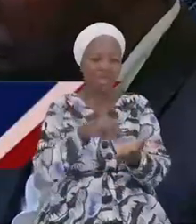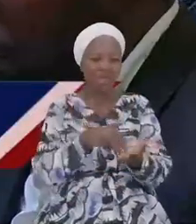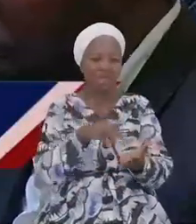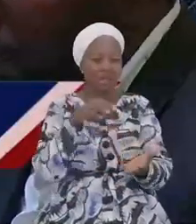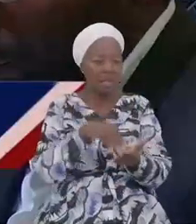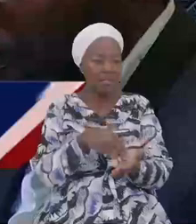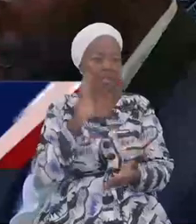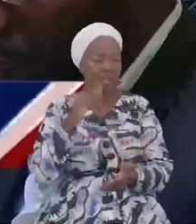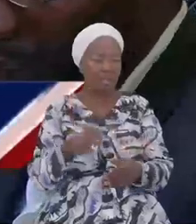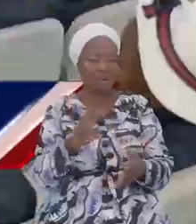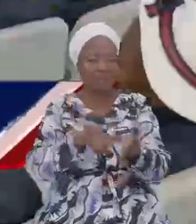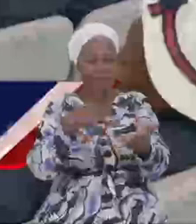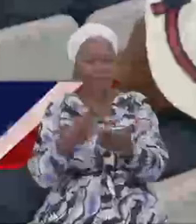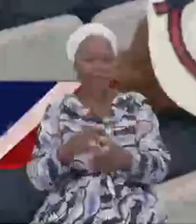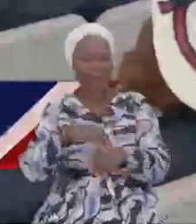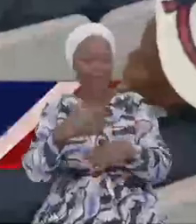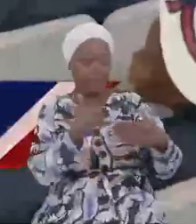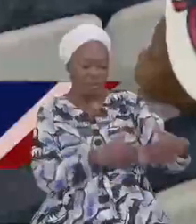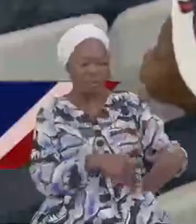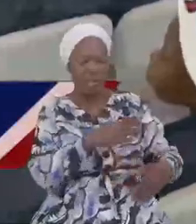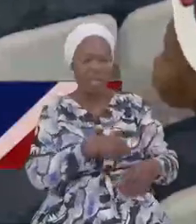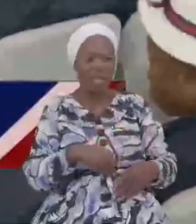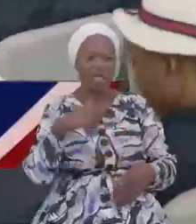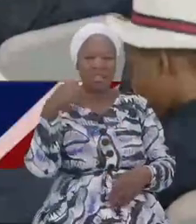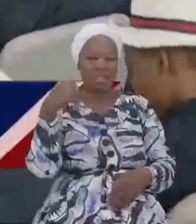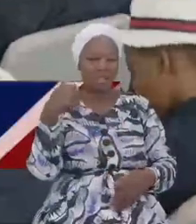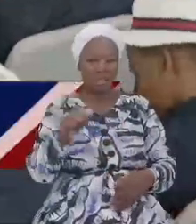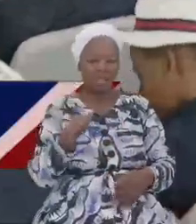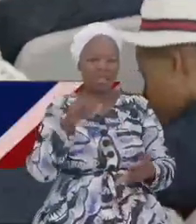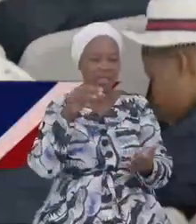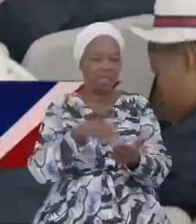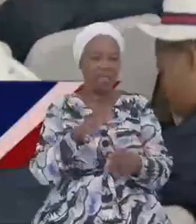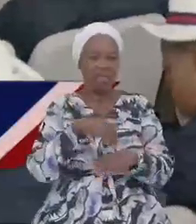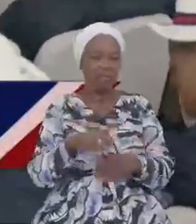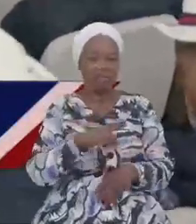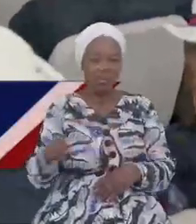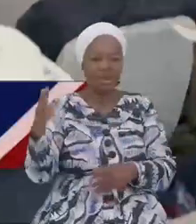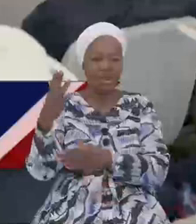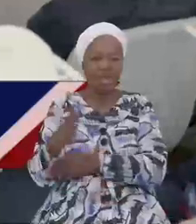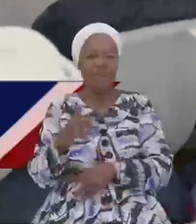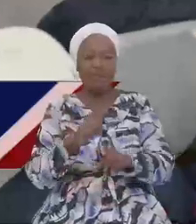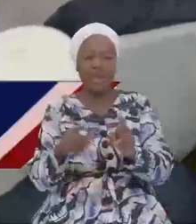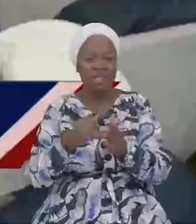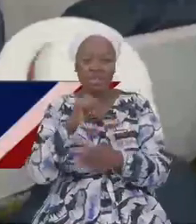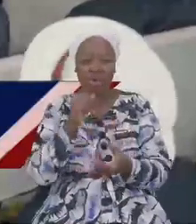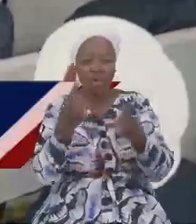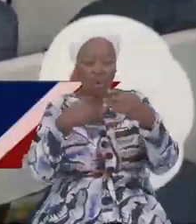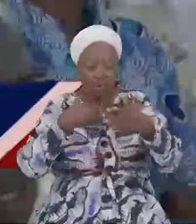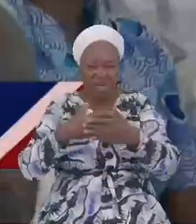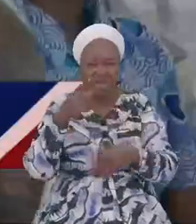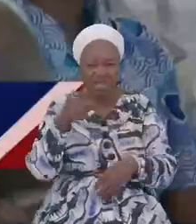tomberont à ton côté et 10 000 à ta droite. Tu ne seras pas